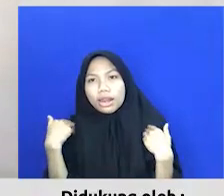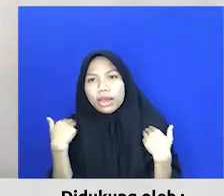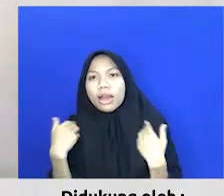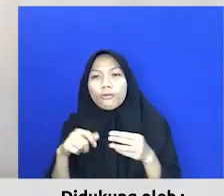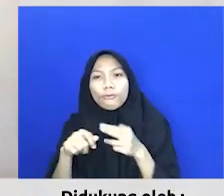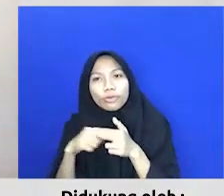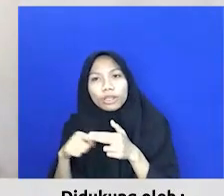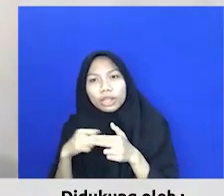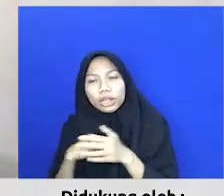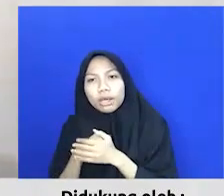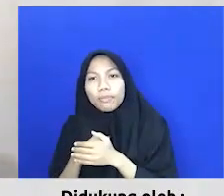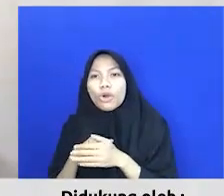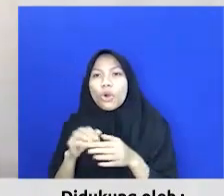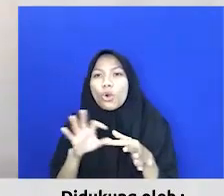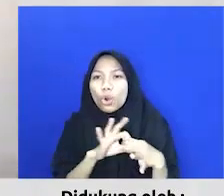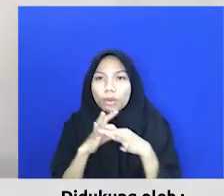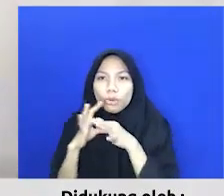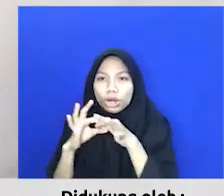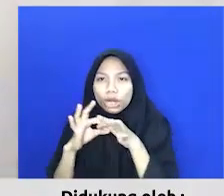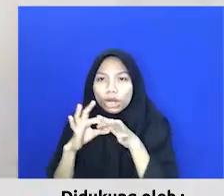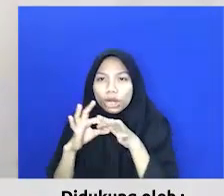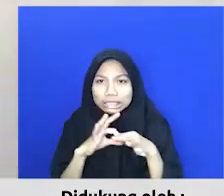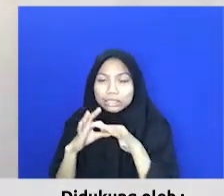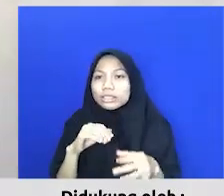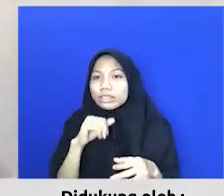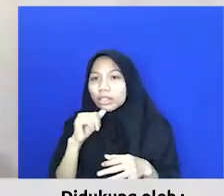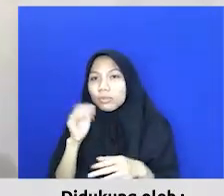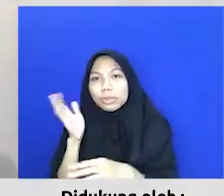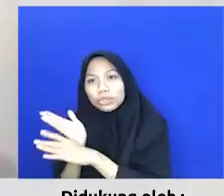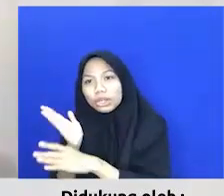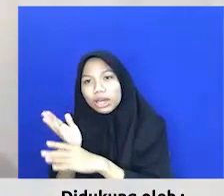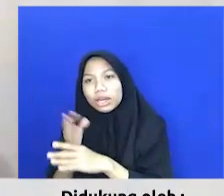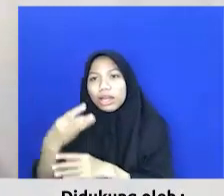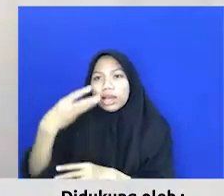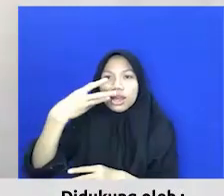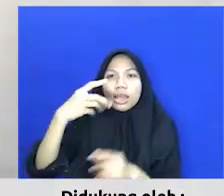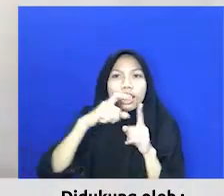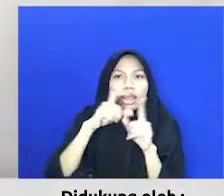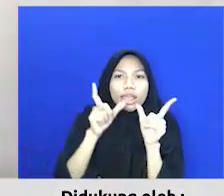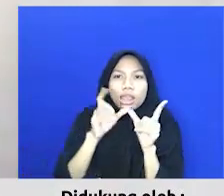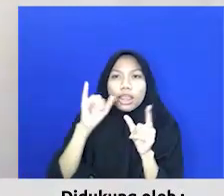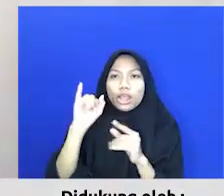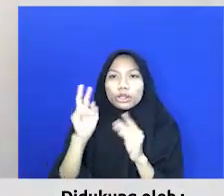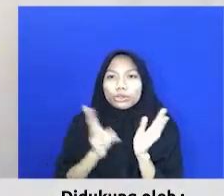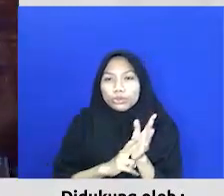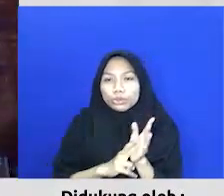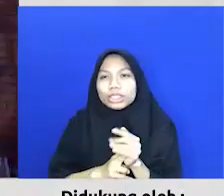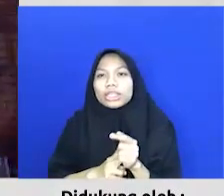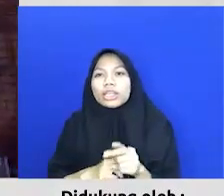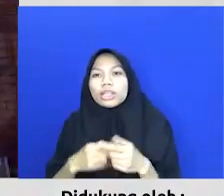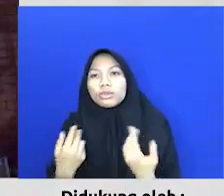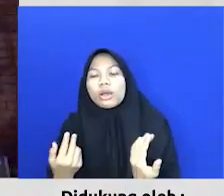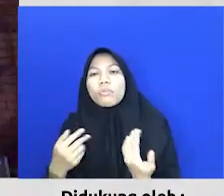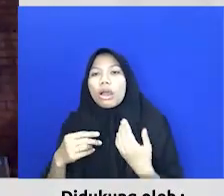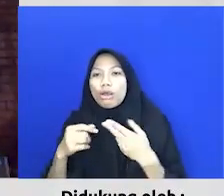ikutan menjadi pembicara di panelis di program ini. Dan yang terakhir Salman